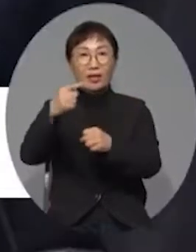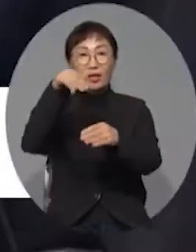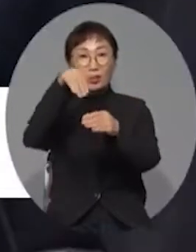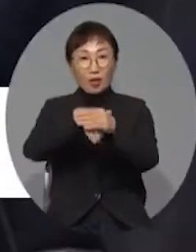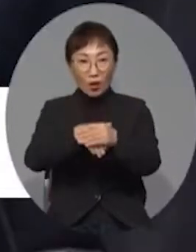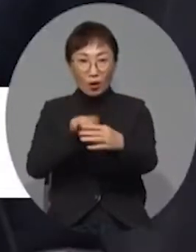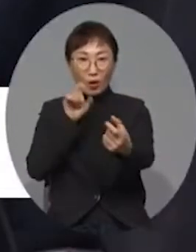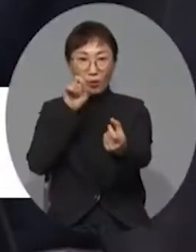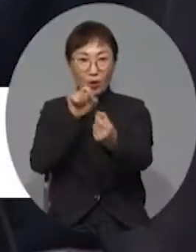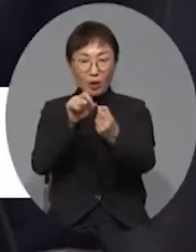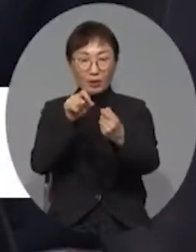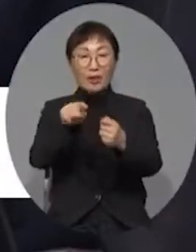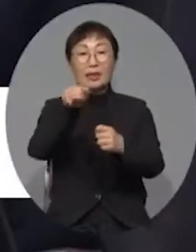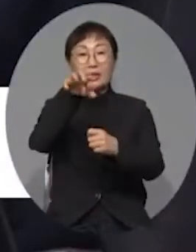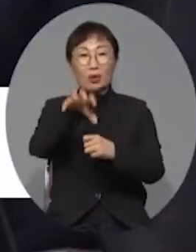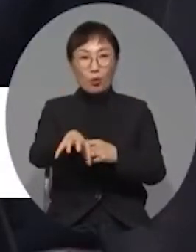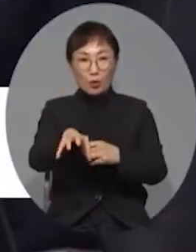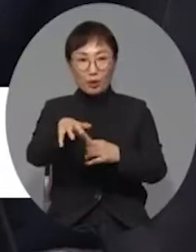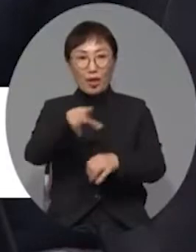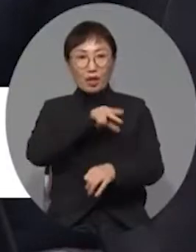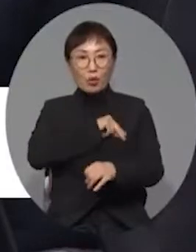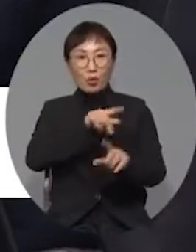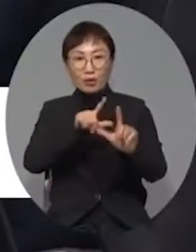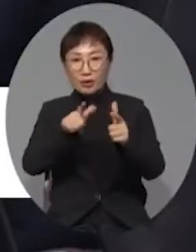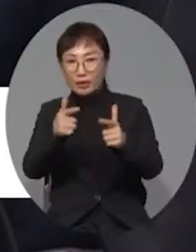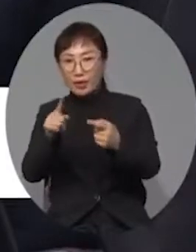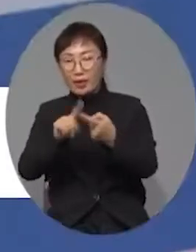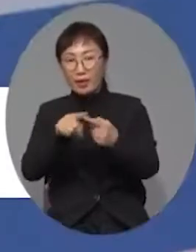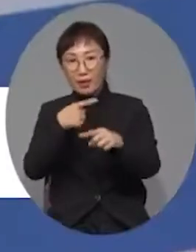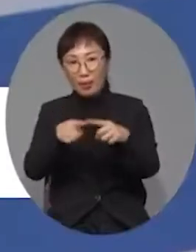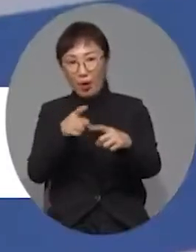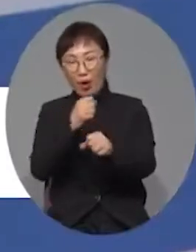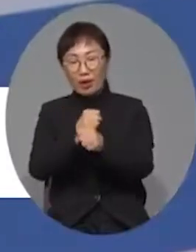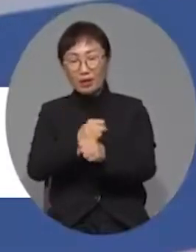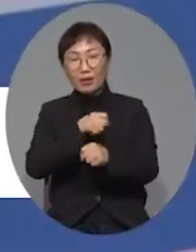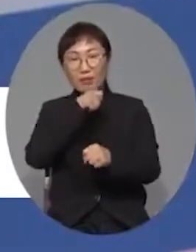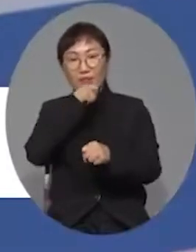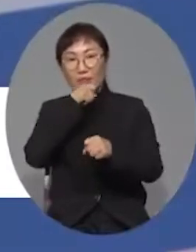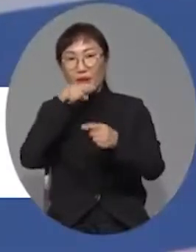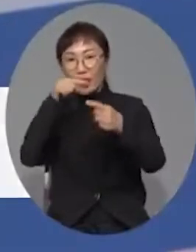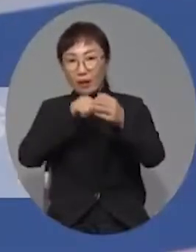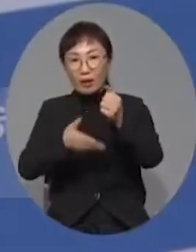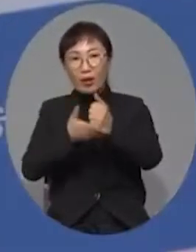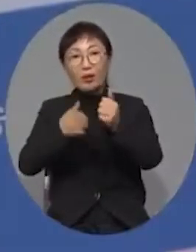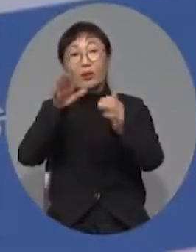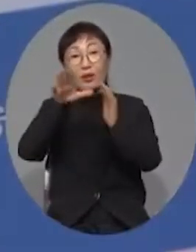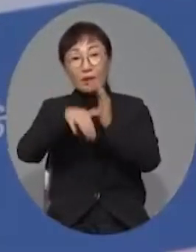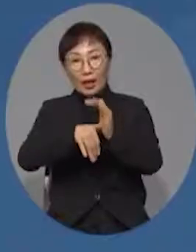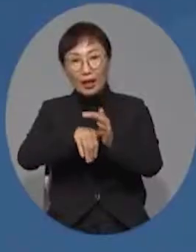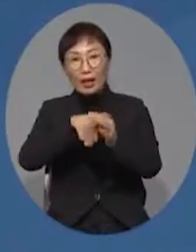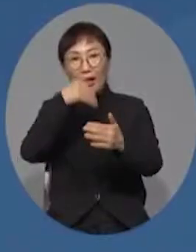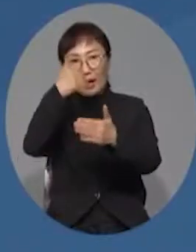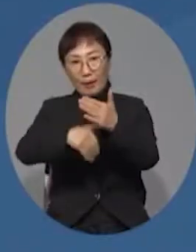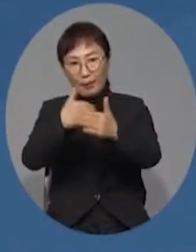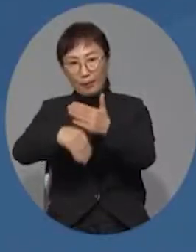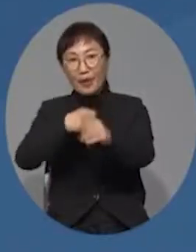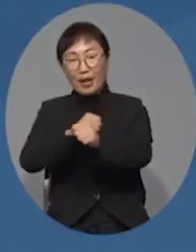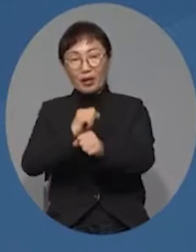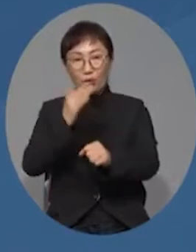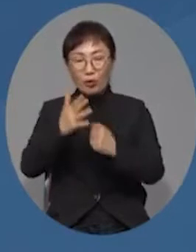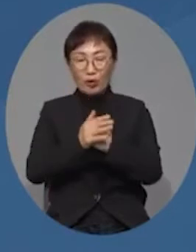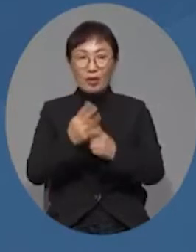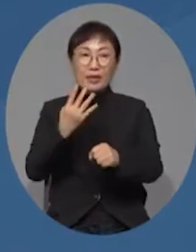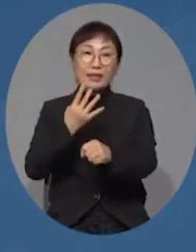현역 단체장과 지방의원을 평가해 경선에서 감점 페널티를 주기로 했습니다. 4년